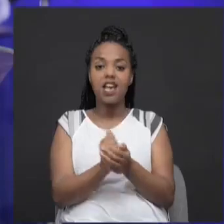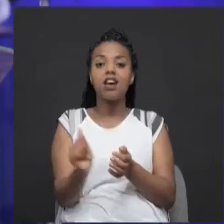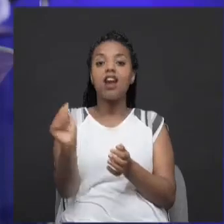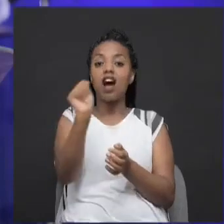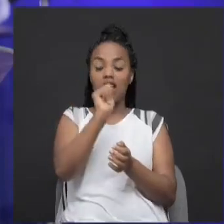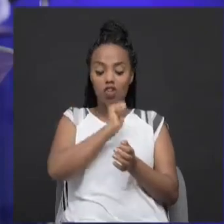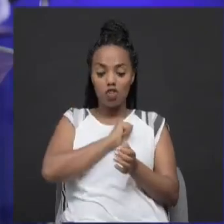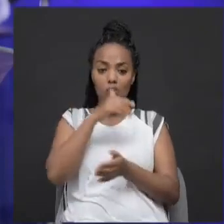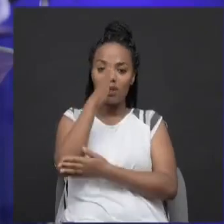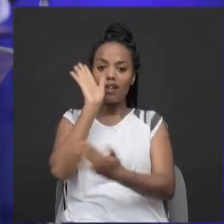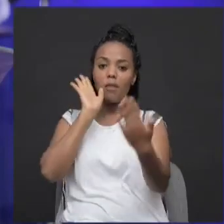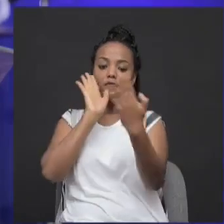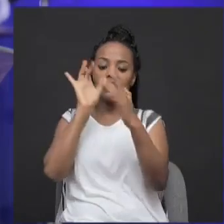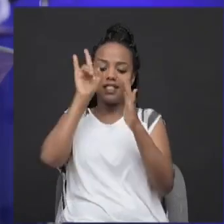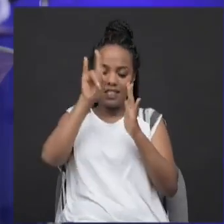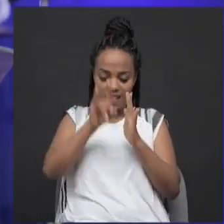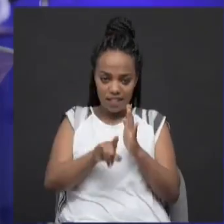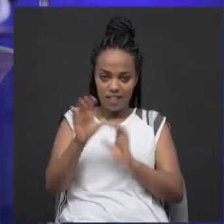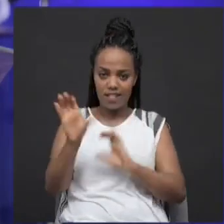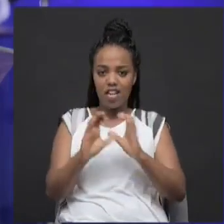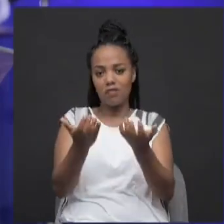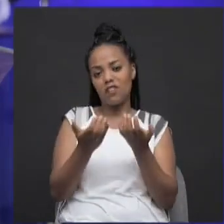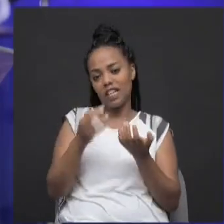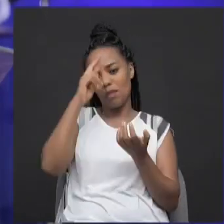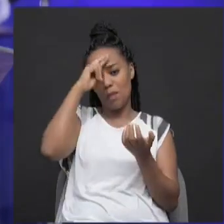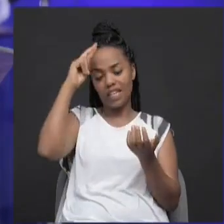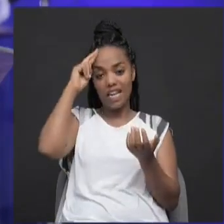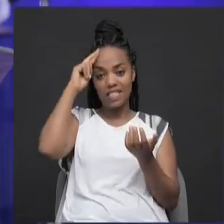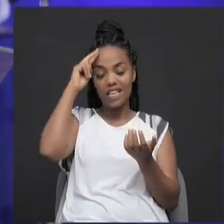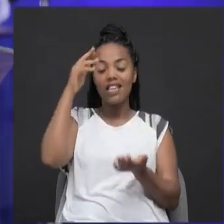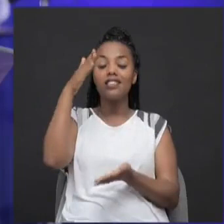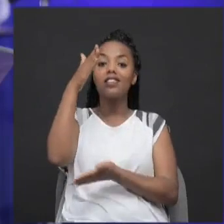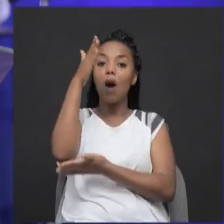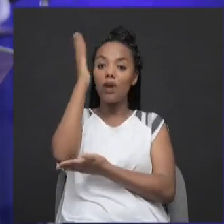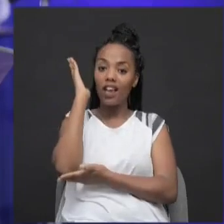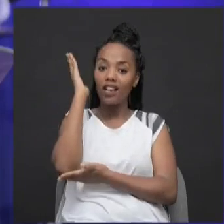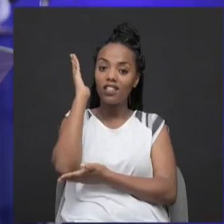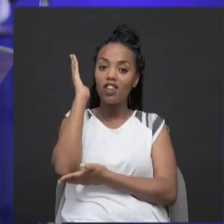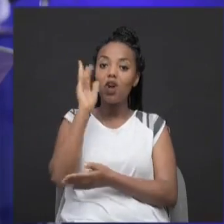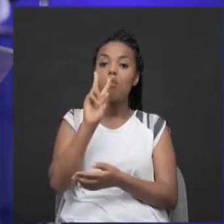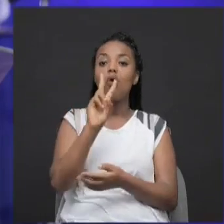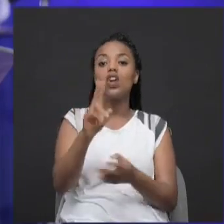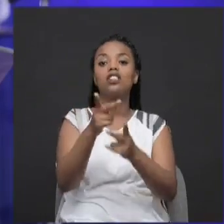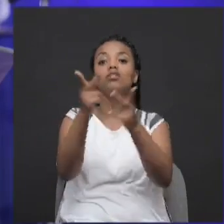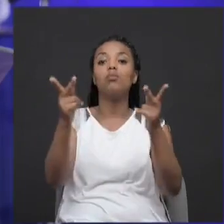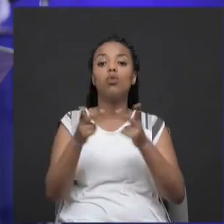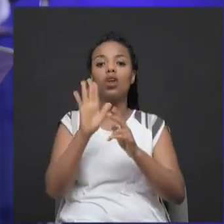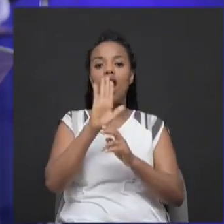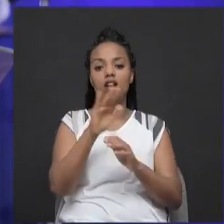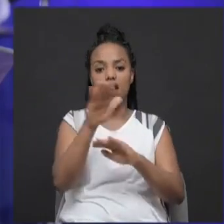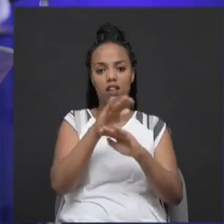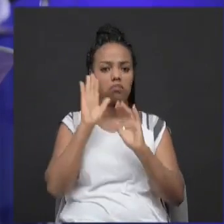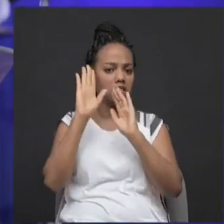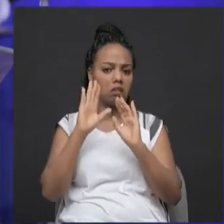ራሳችንን በእግዚአብሔር ፊት ዝቅ እንድናደርግ የሚፈልግበት ምክንያት እግዚአብሔር በሁለት ቦታ ላይ የሚገርም ነገር